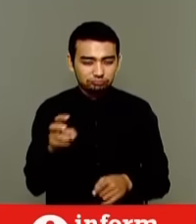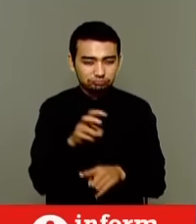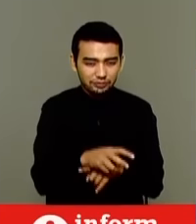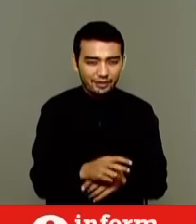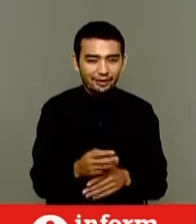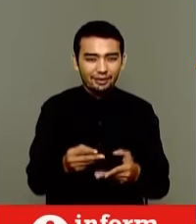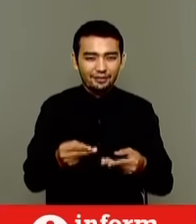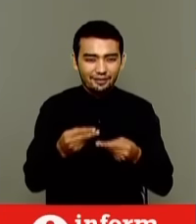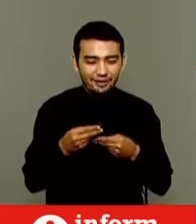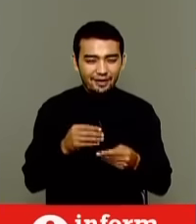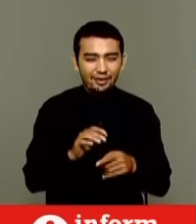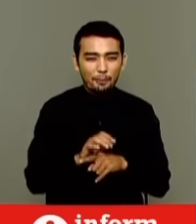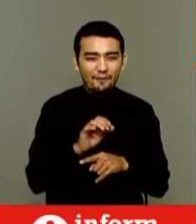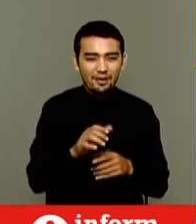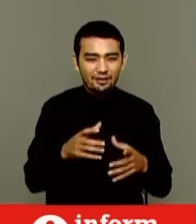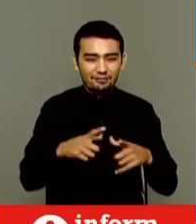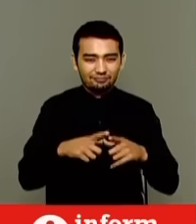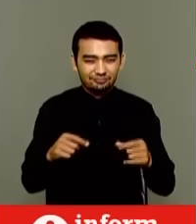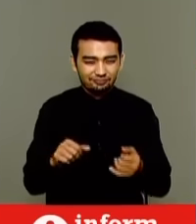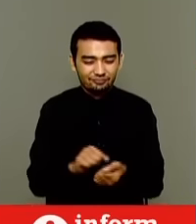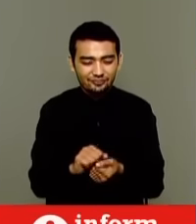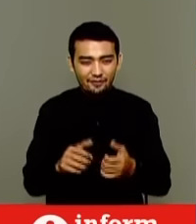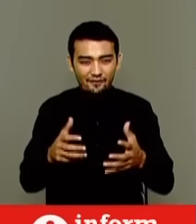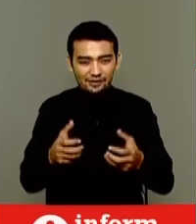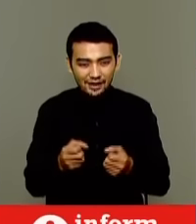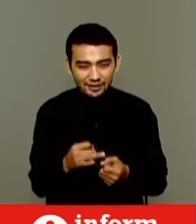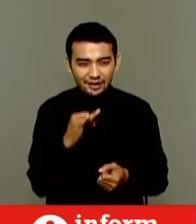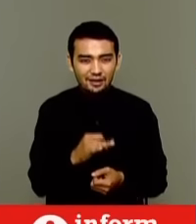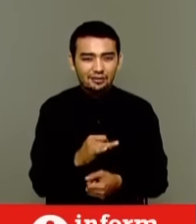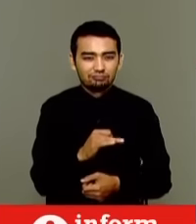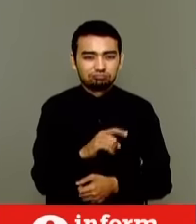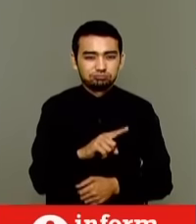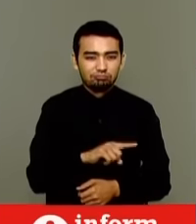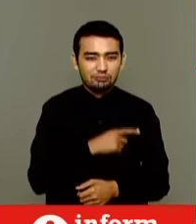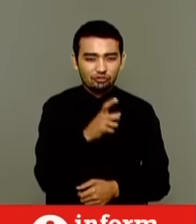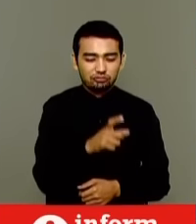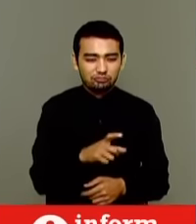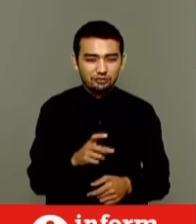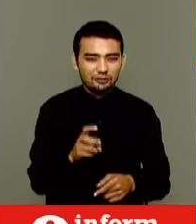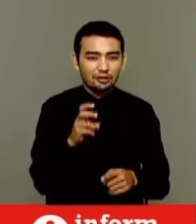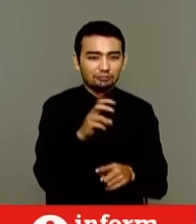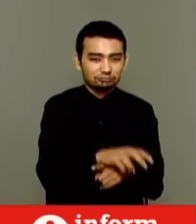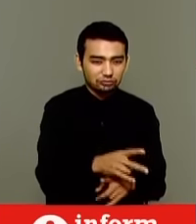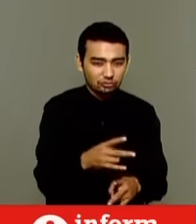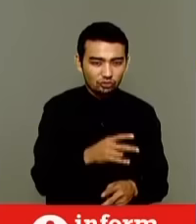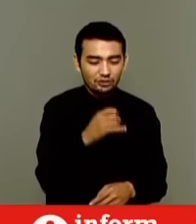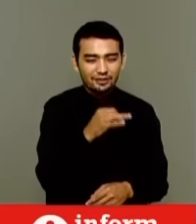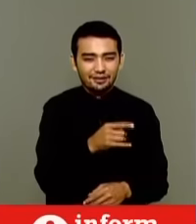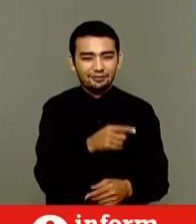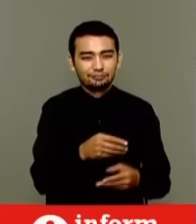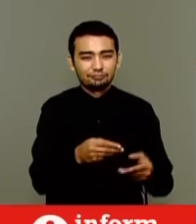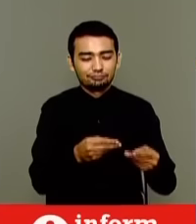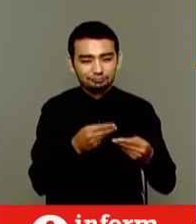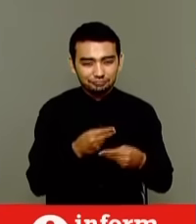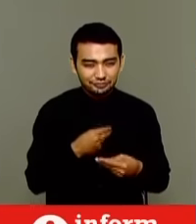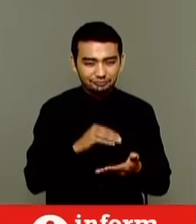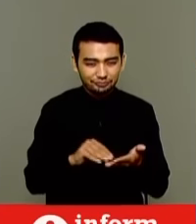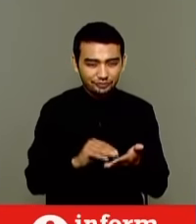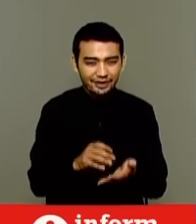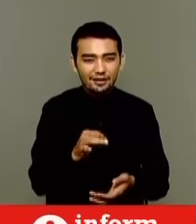к узкому специалисту. Узкий специалист должен дать рекомендацию для лечения дневного стационара. Он опять возвращается к